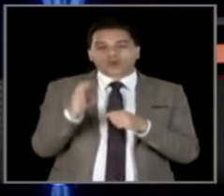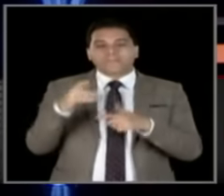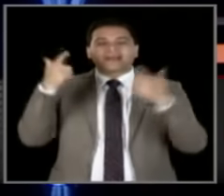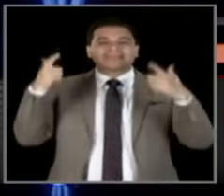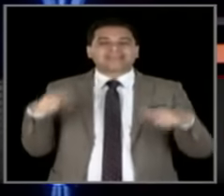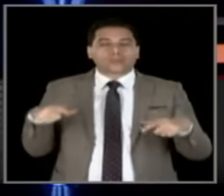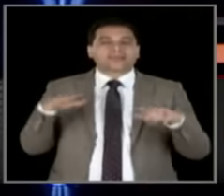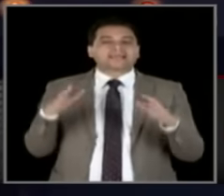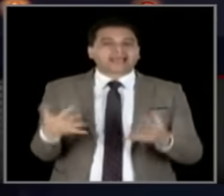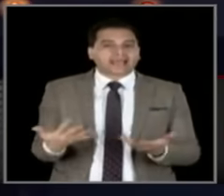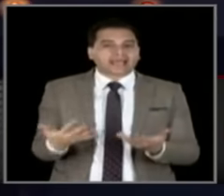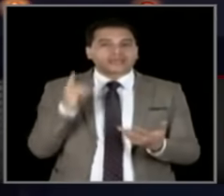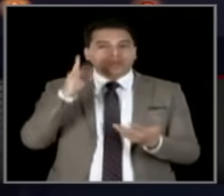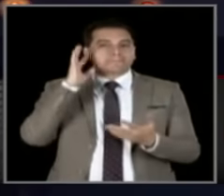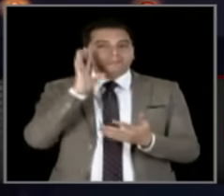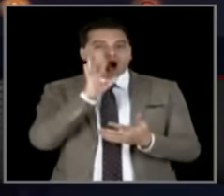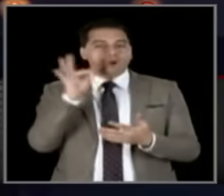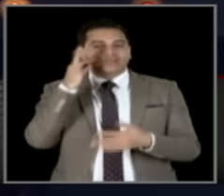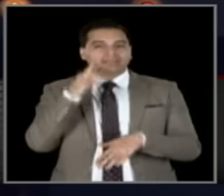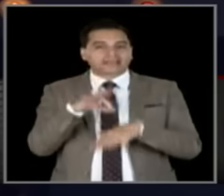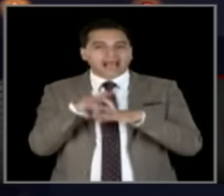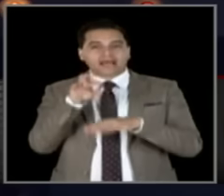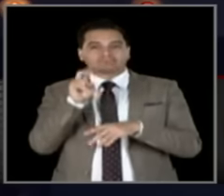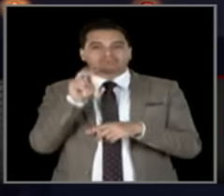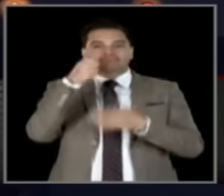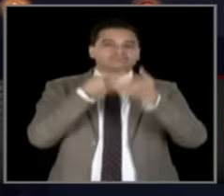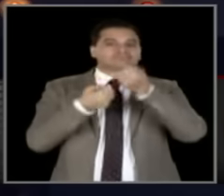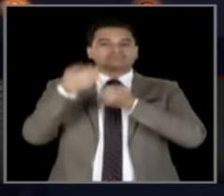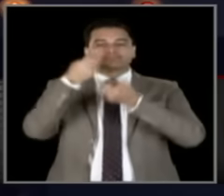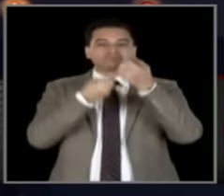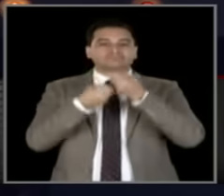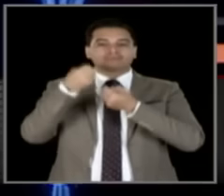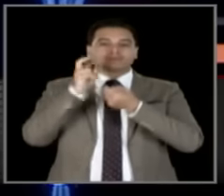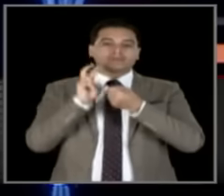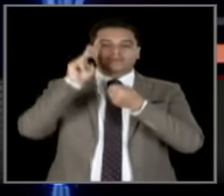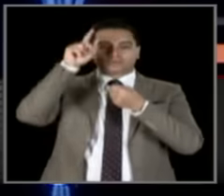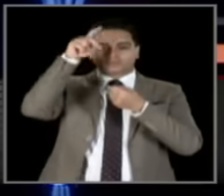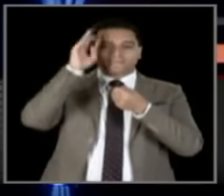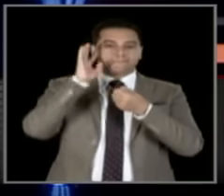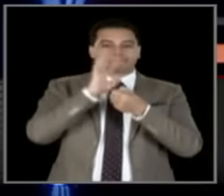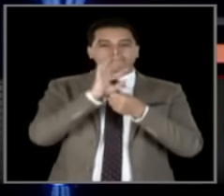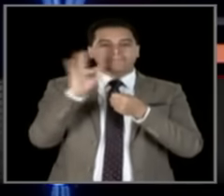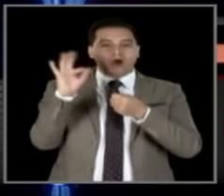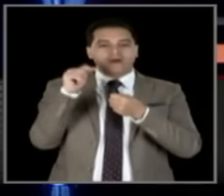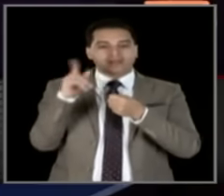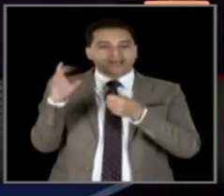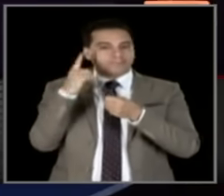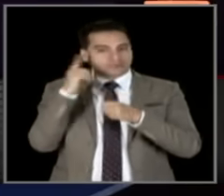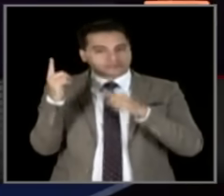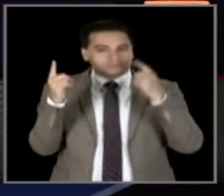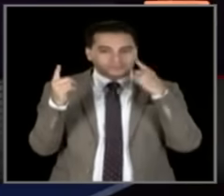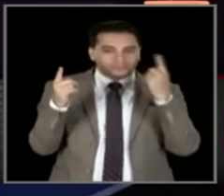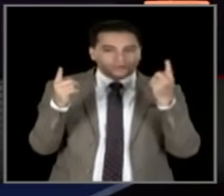جبل مشهور بالتسلق. في إجابة جات لك من رضوى وإجابة جات لك من يارا، وأنا أقول إجابة